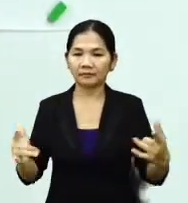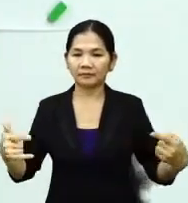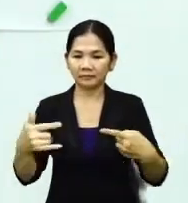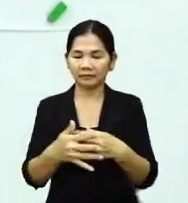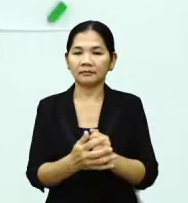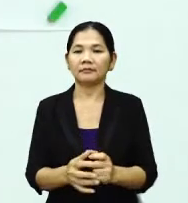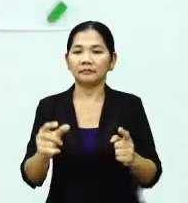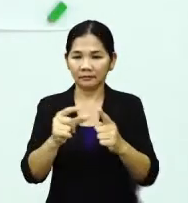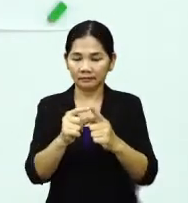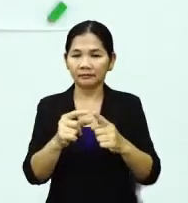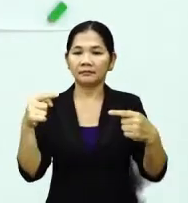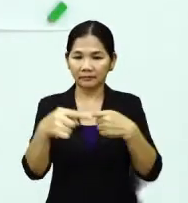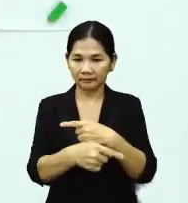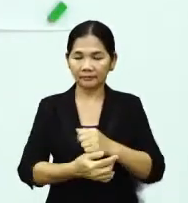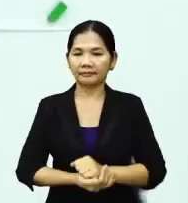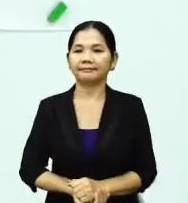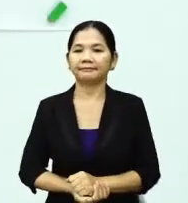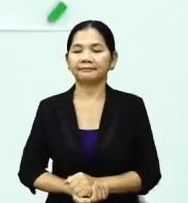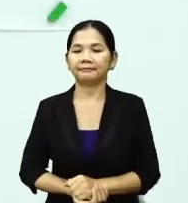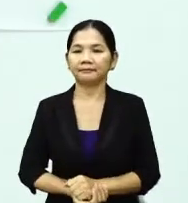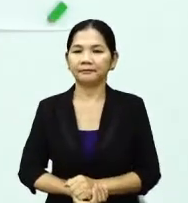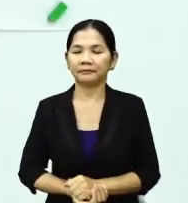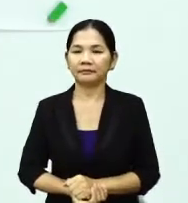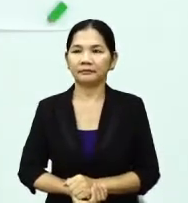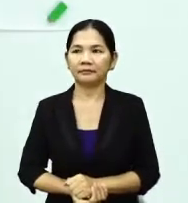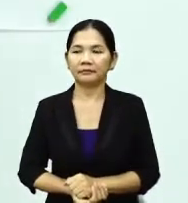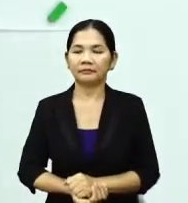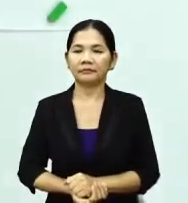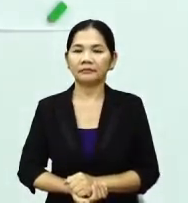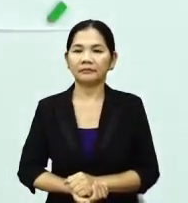sạp cứ chìa biệt tùy nế